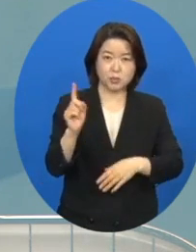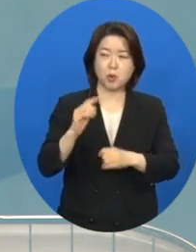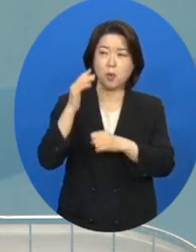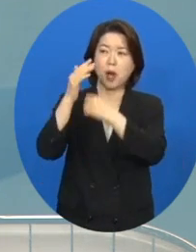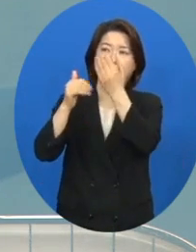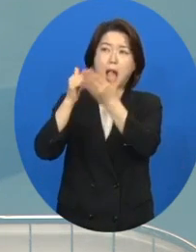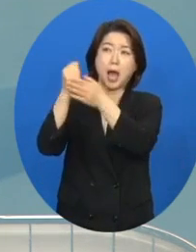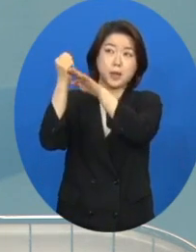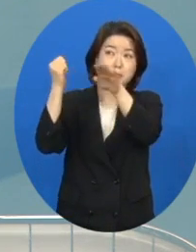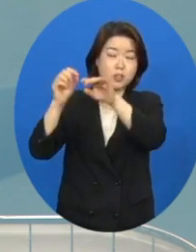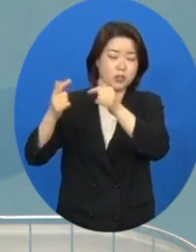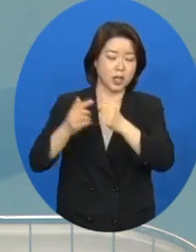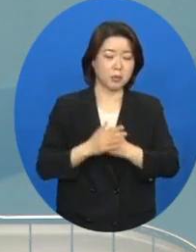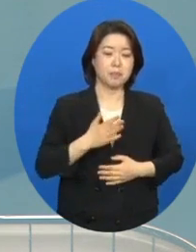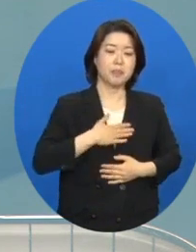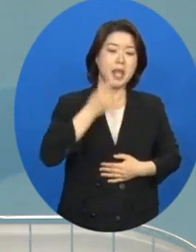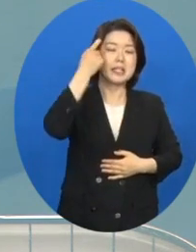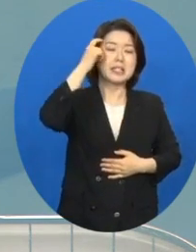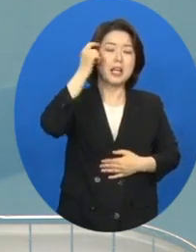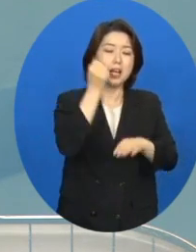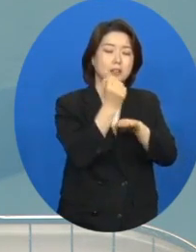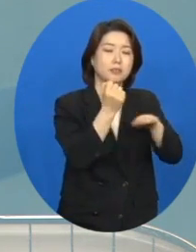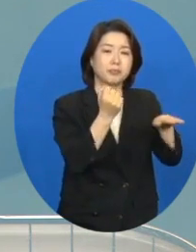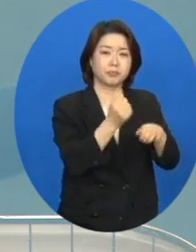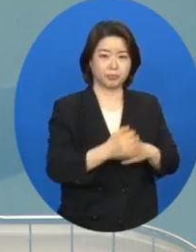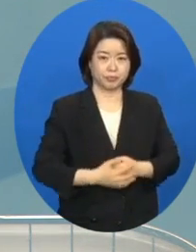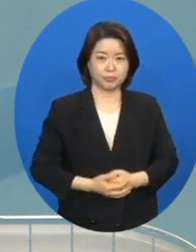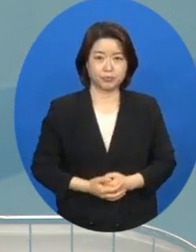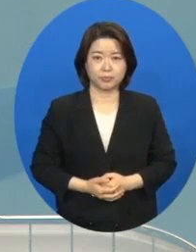하나님이 기준이 아니고 자기 생각이 기준이었어요.